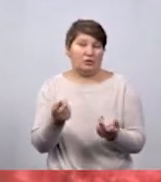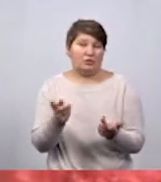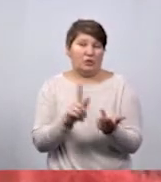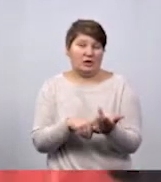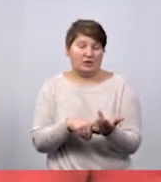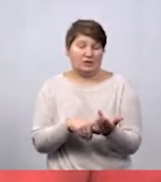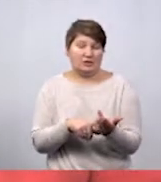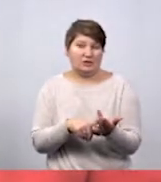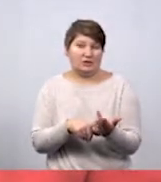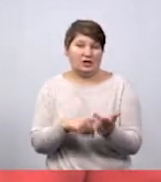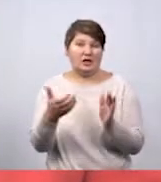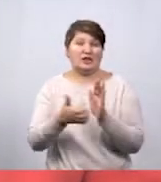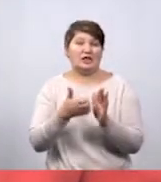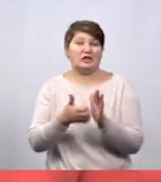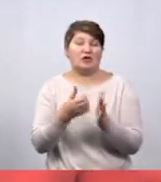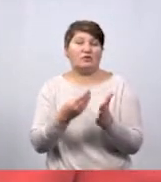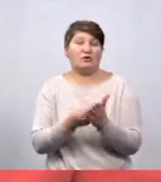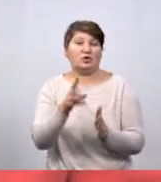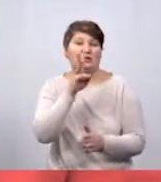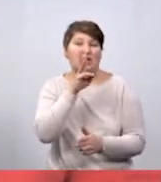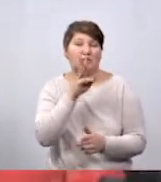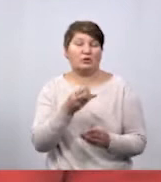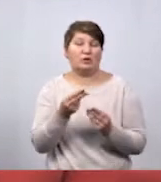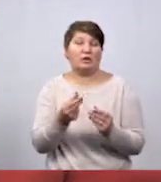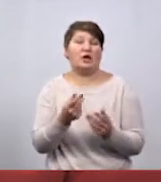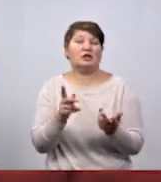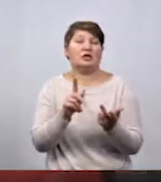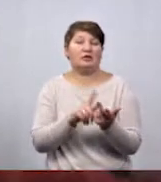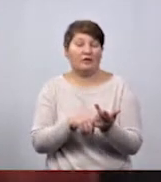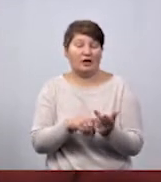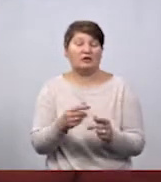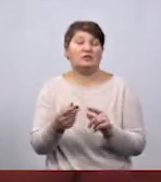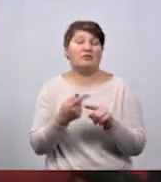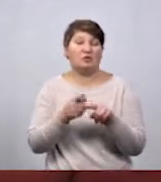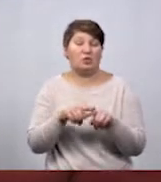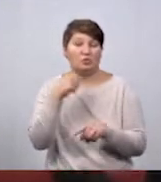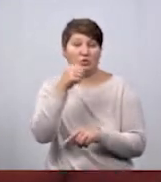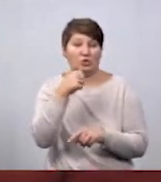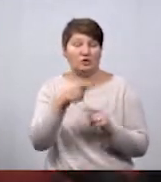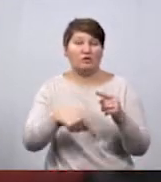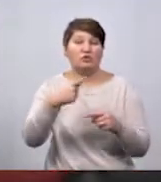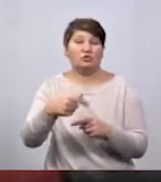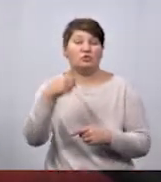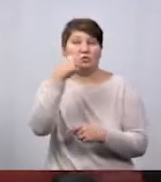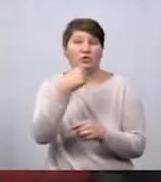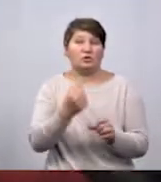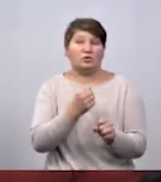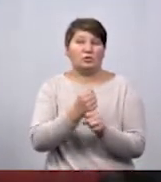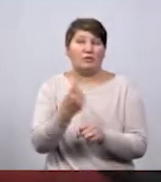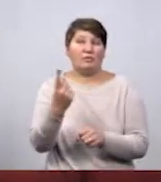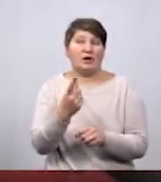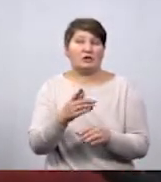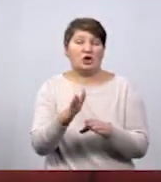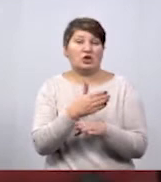Погасити нестачу фонду заробітної плати – два. Це ще в цьому році. В наступному році встановити перший розряд